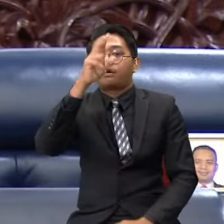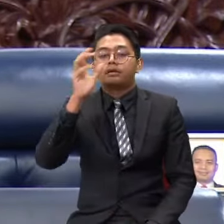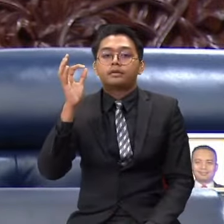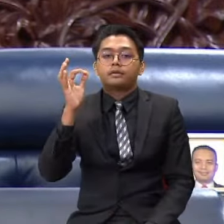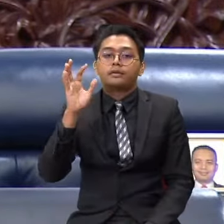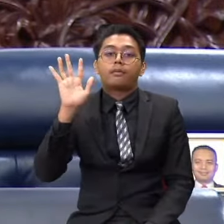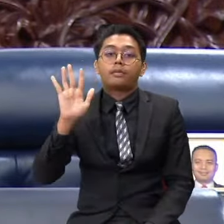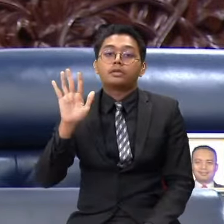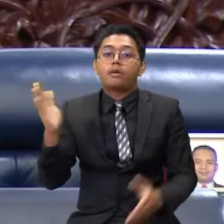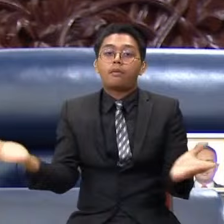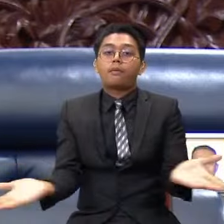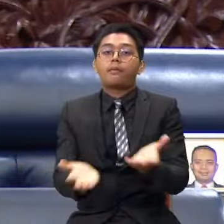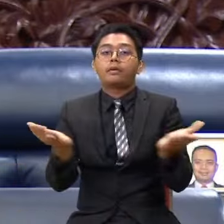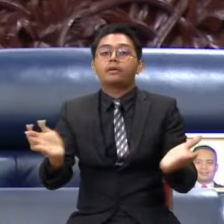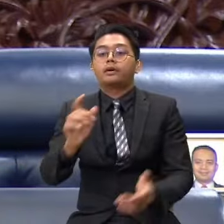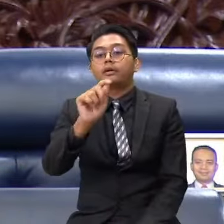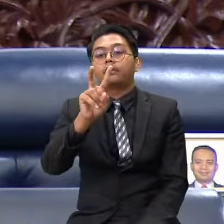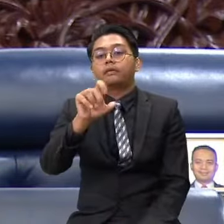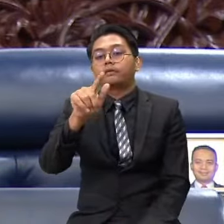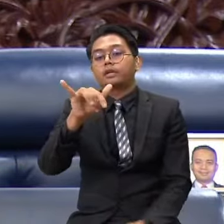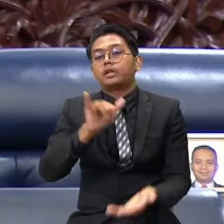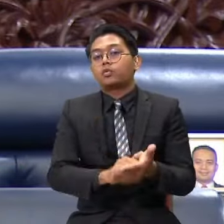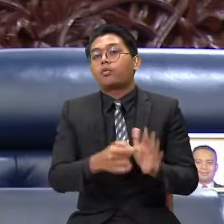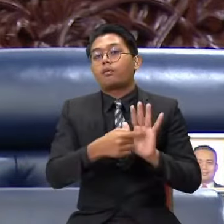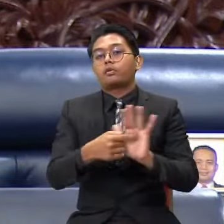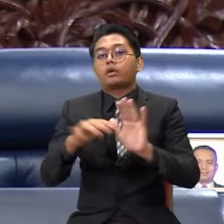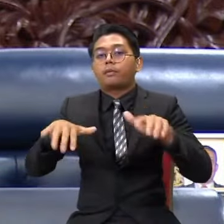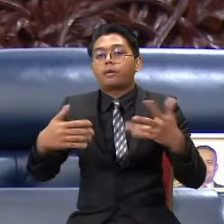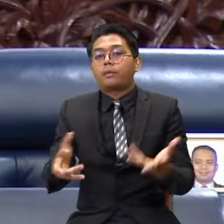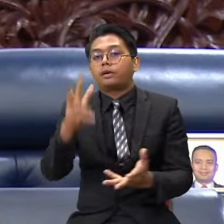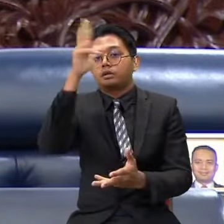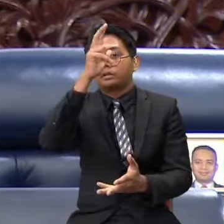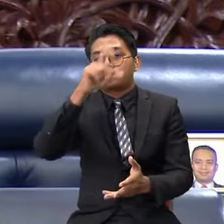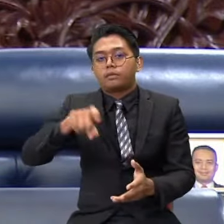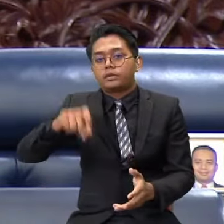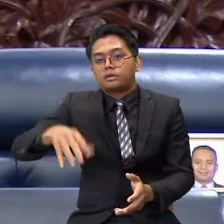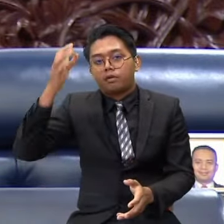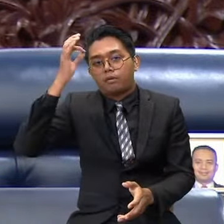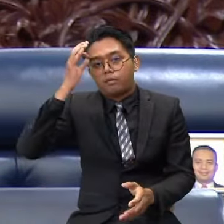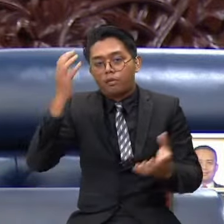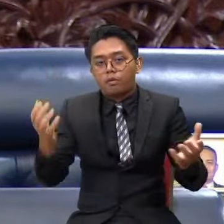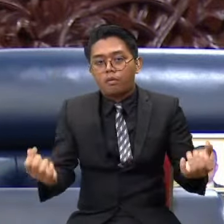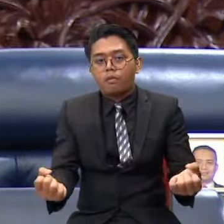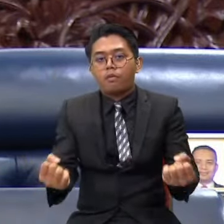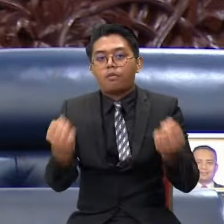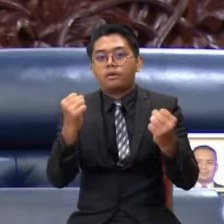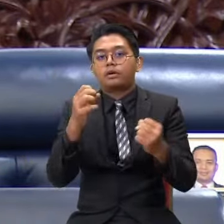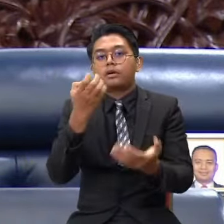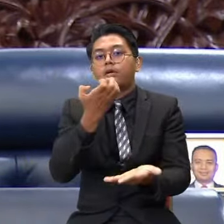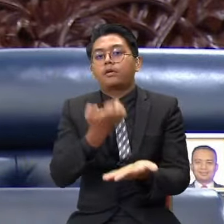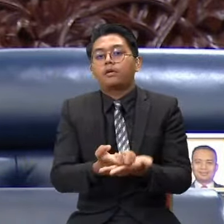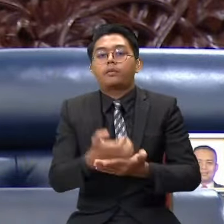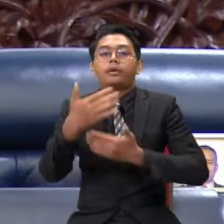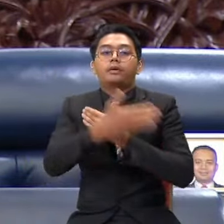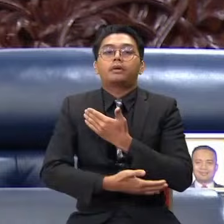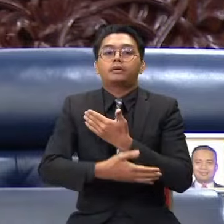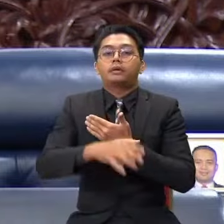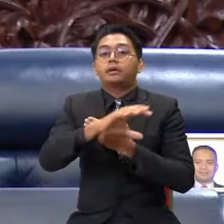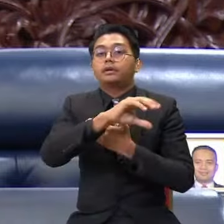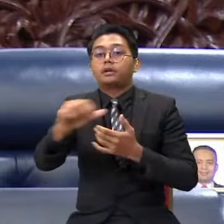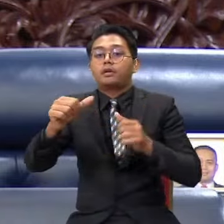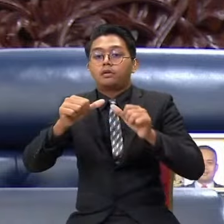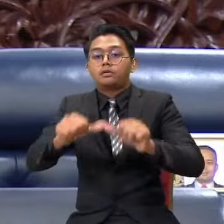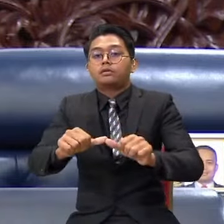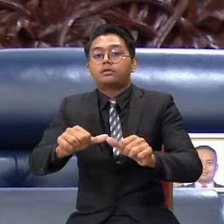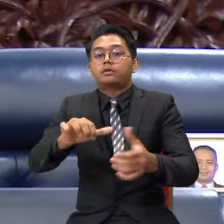tinggi adalah terjemahan komitmen kerajaan dalam memperkasa ekonomi negara lanjutan daripada usaha